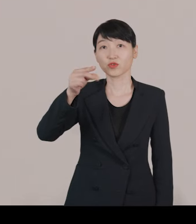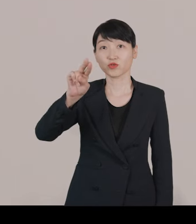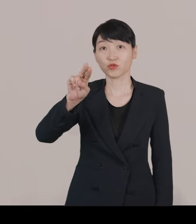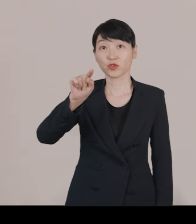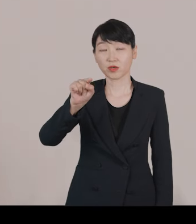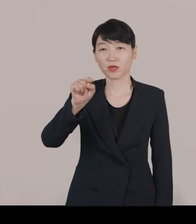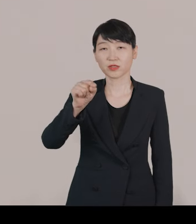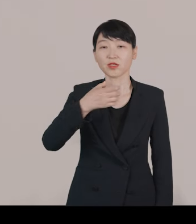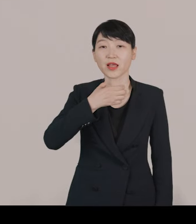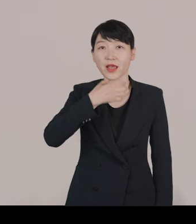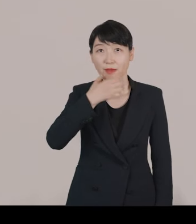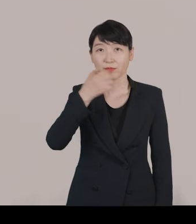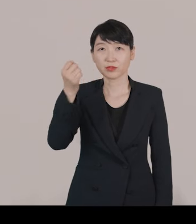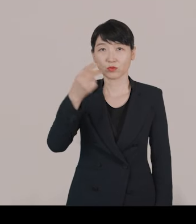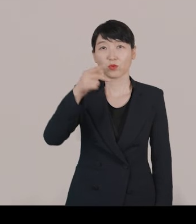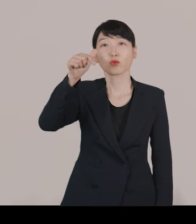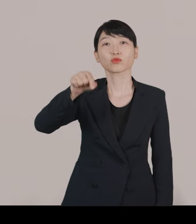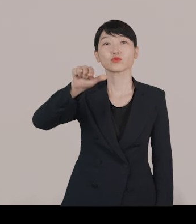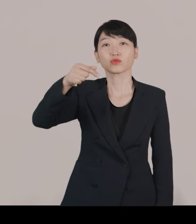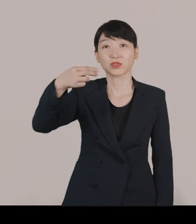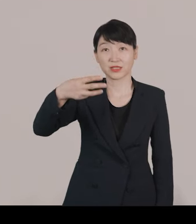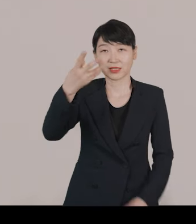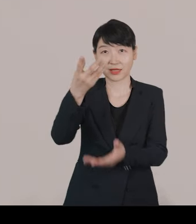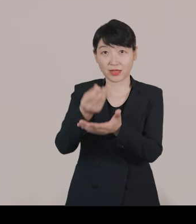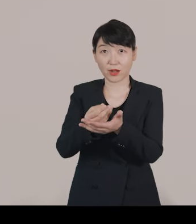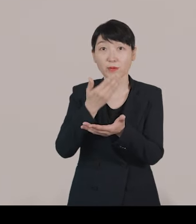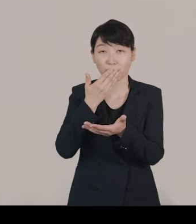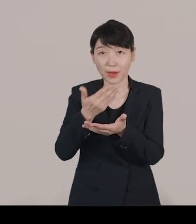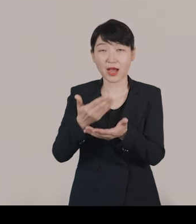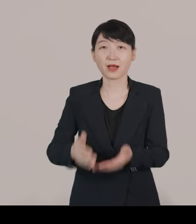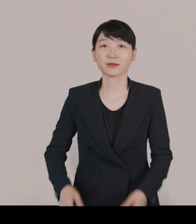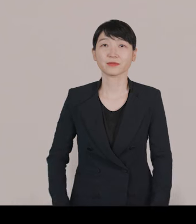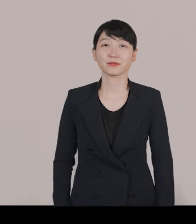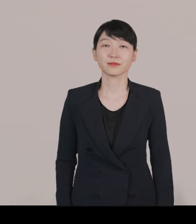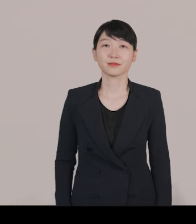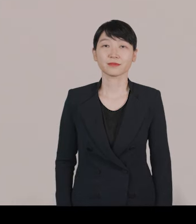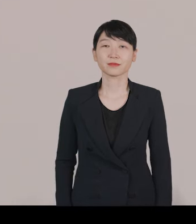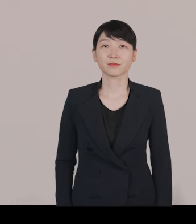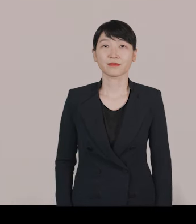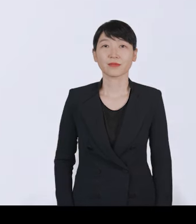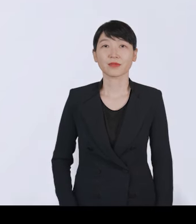앱은 플레이 스토어, 애플 스토어에서 다운로드 받으실 수 있으며